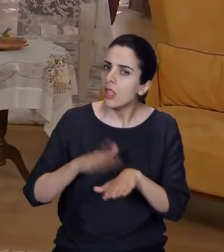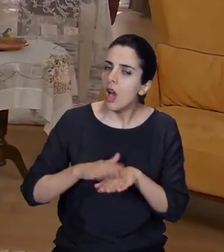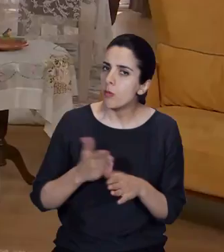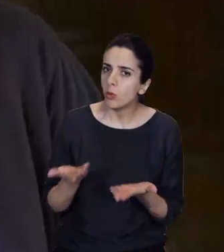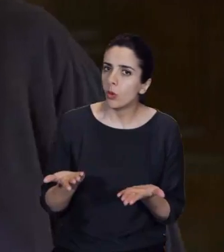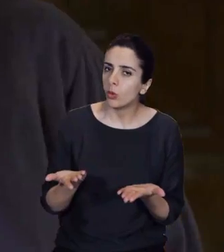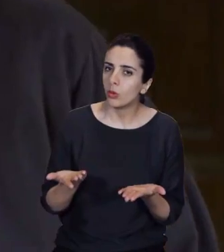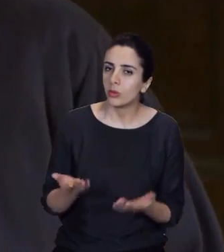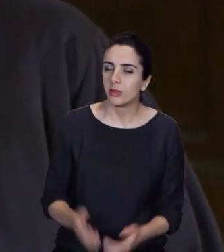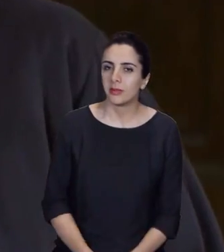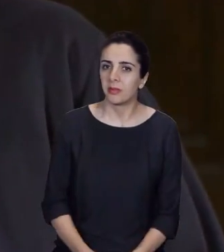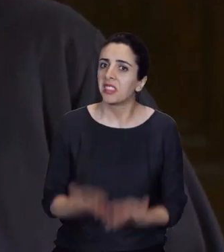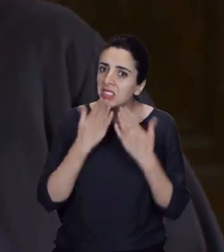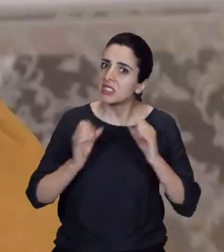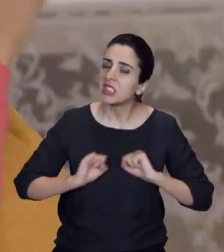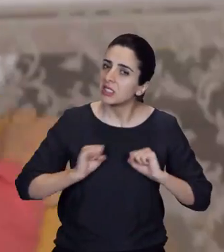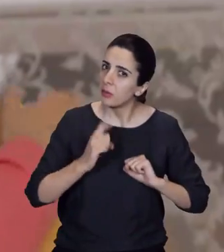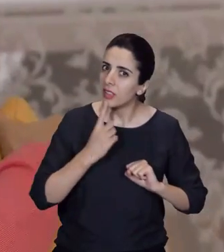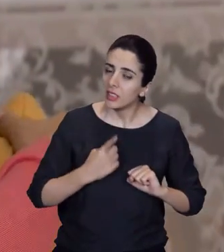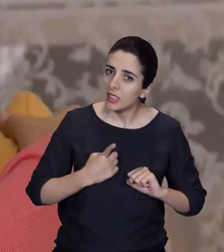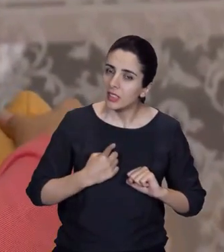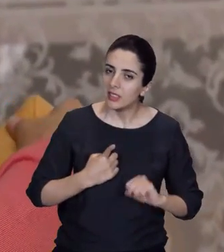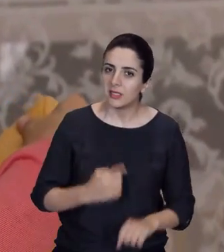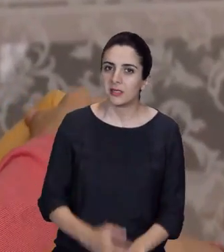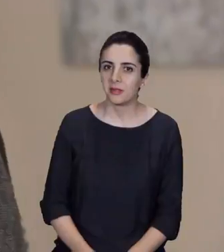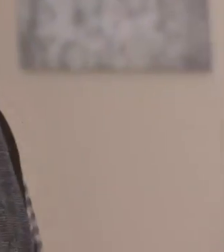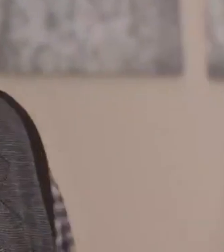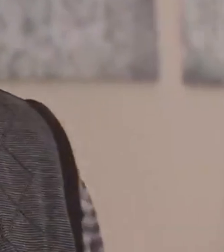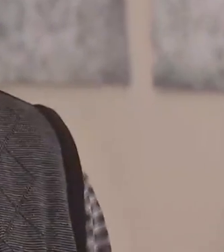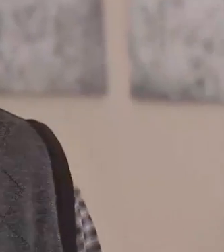yapıyorsun sen burada? Hani ders çalışacaktın sen?